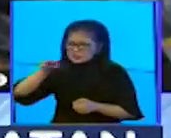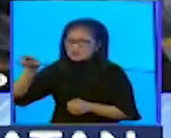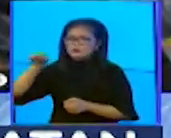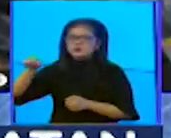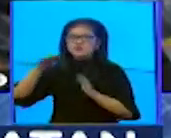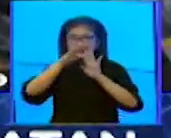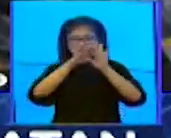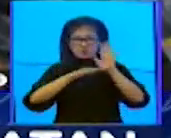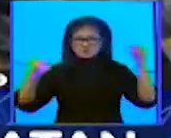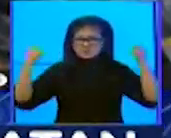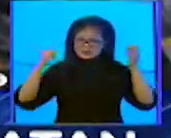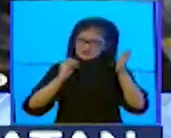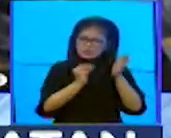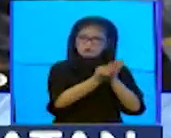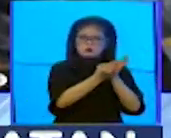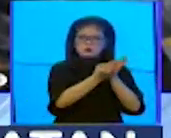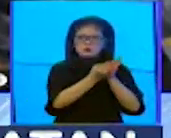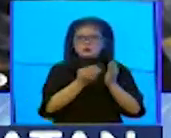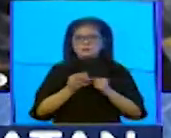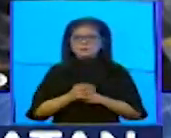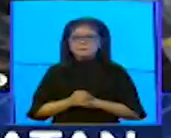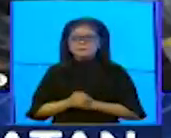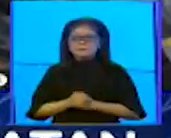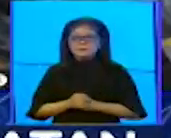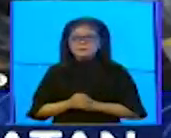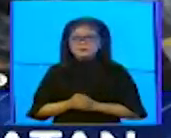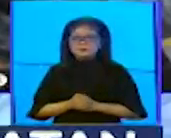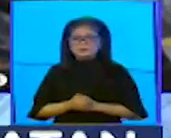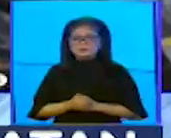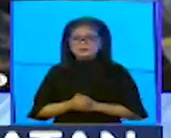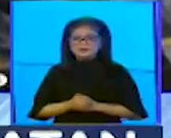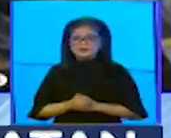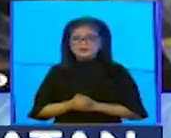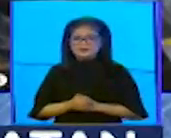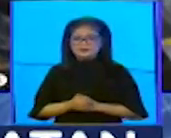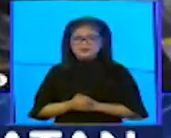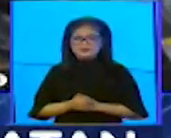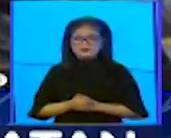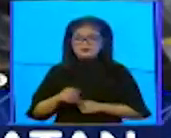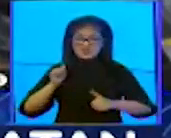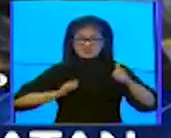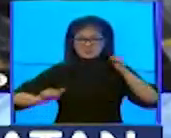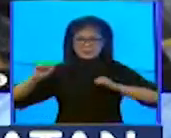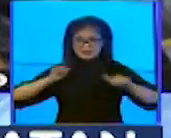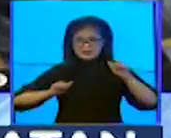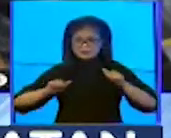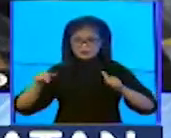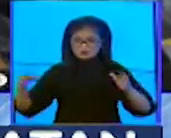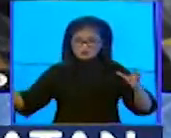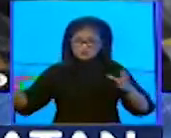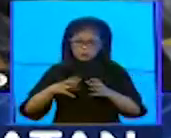protokol kesehatan itu. Tentu kita mengurangi kegiatan yang sifatnya berisiko terkait dengan COVID